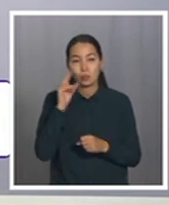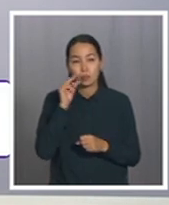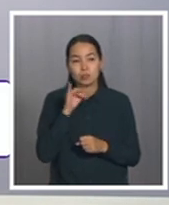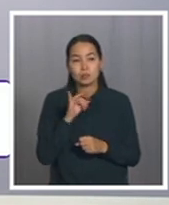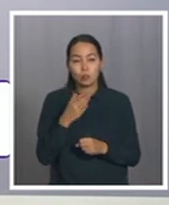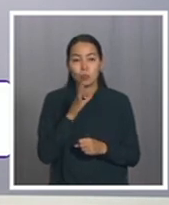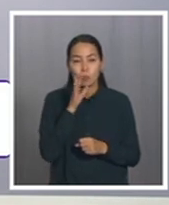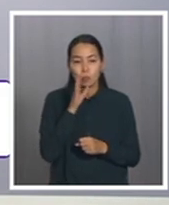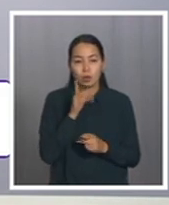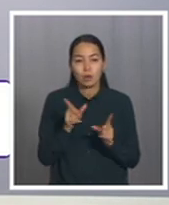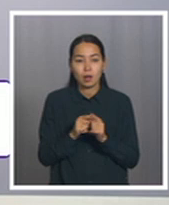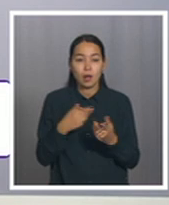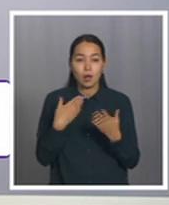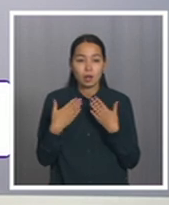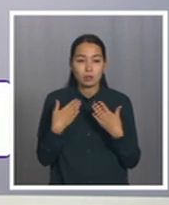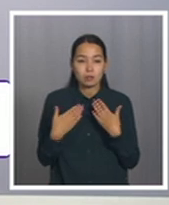уақытқа қатынасы.